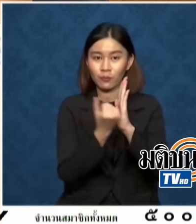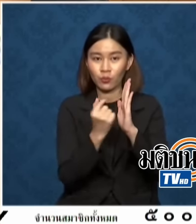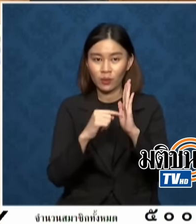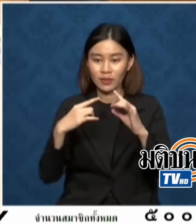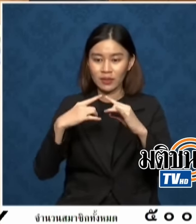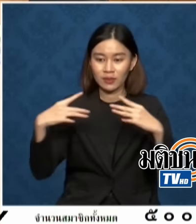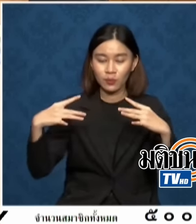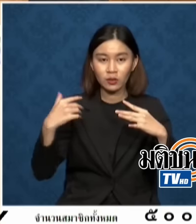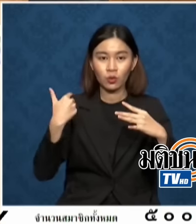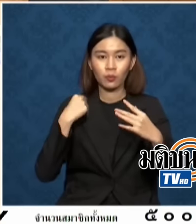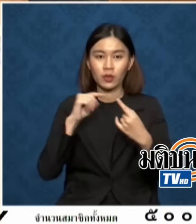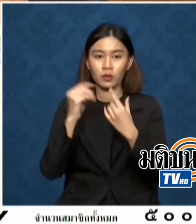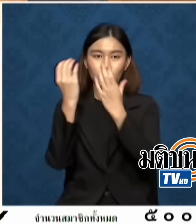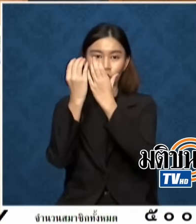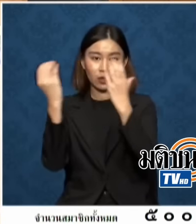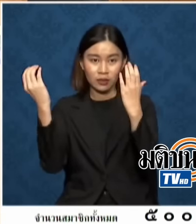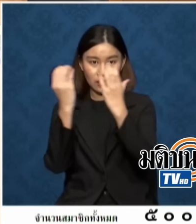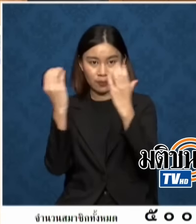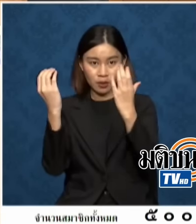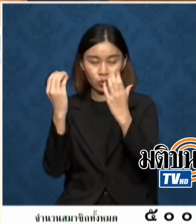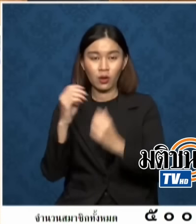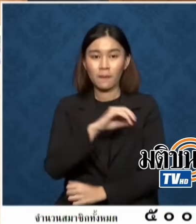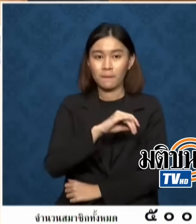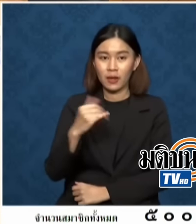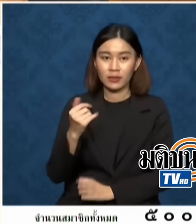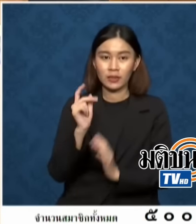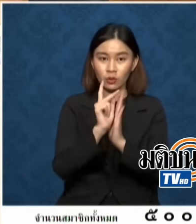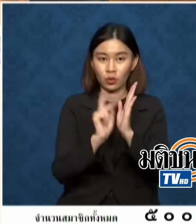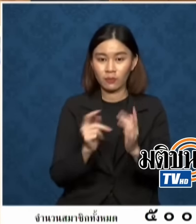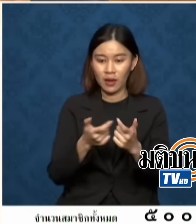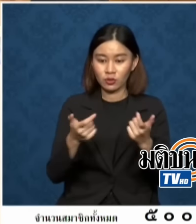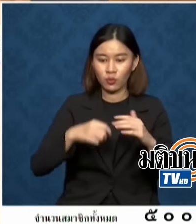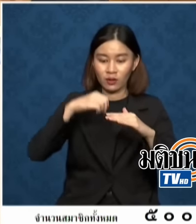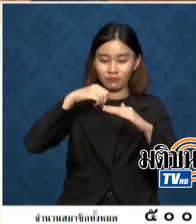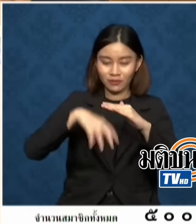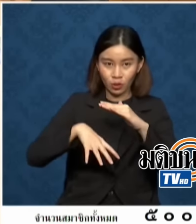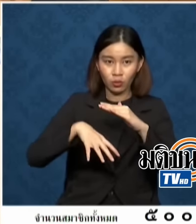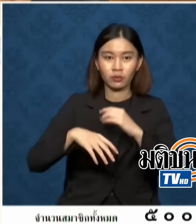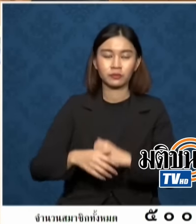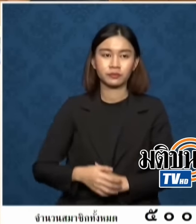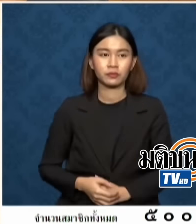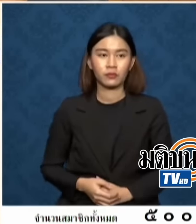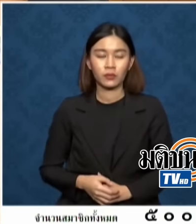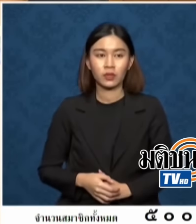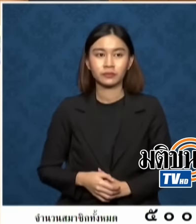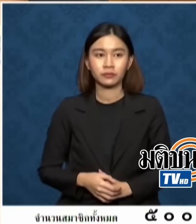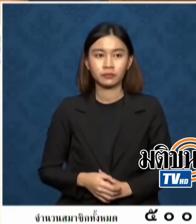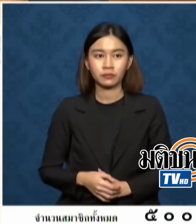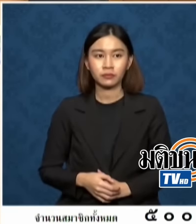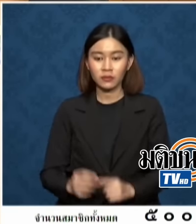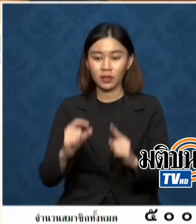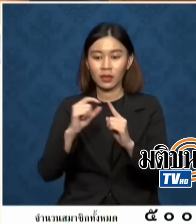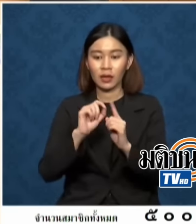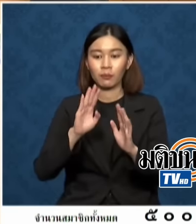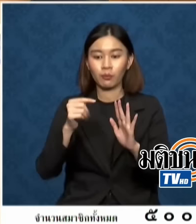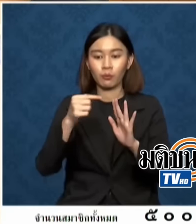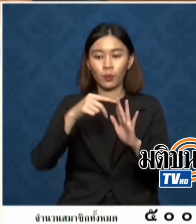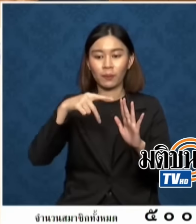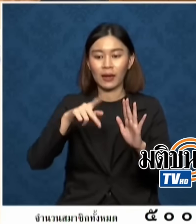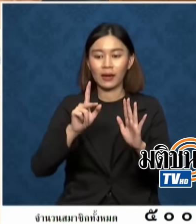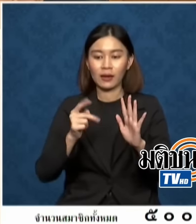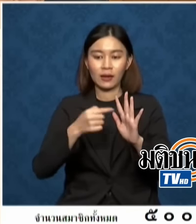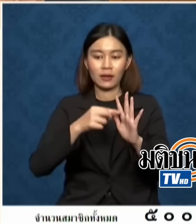หรือแย้งต่อรัฐธรรมนูญและอาจทำให้กฎหมายฉบับนี้ตกไปทั้งฉบับได้คำว่าบุพการีลำดับ